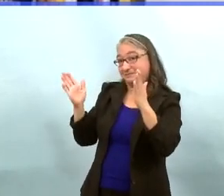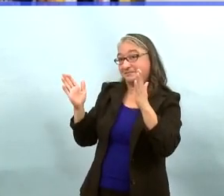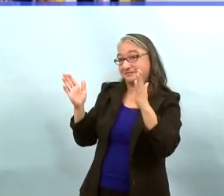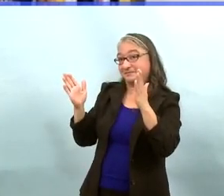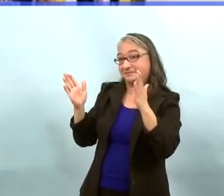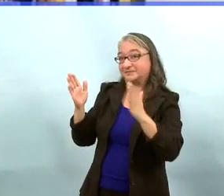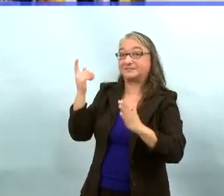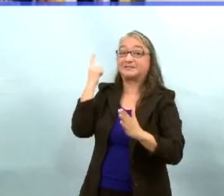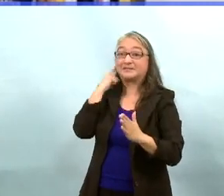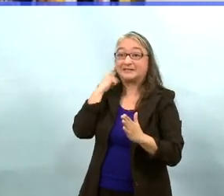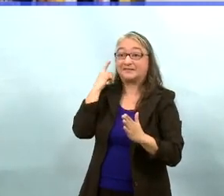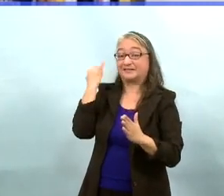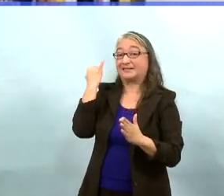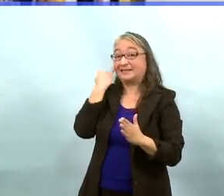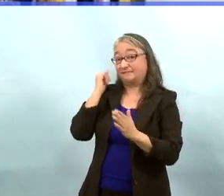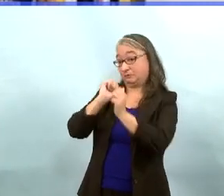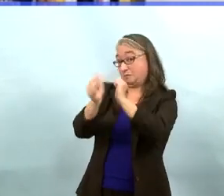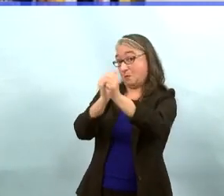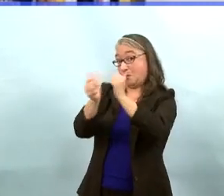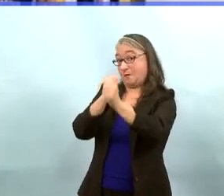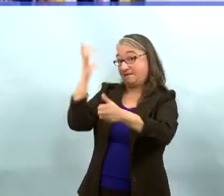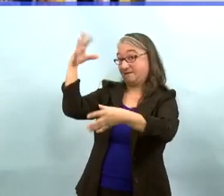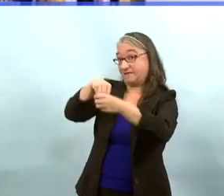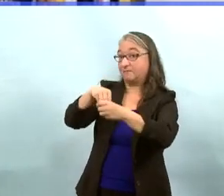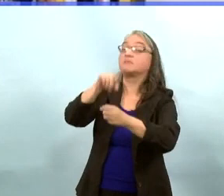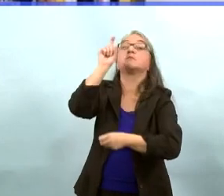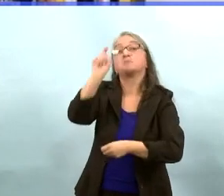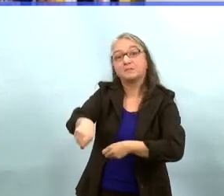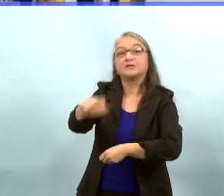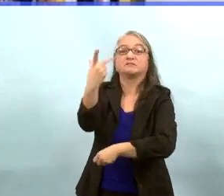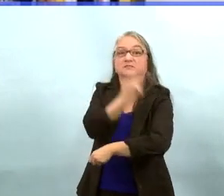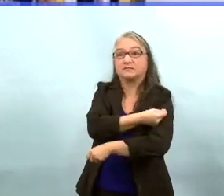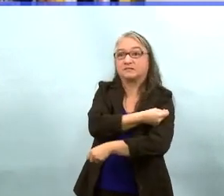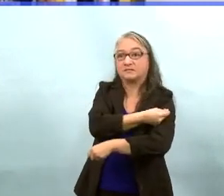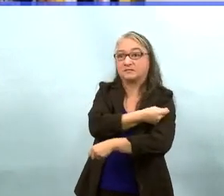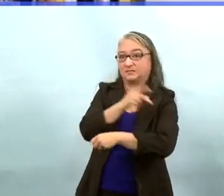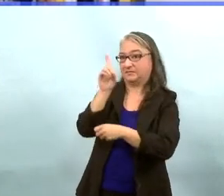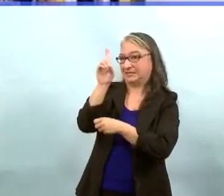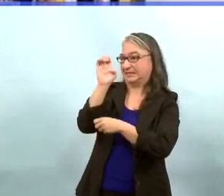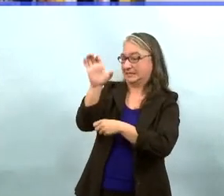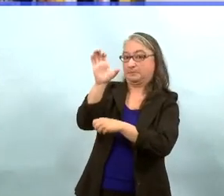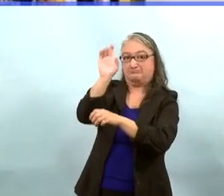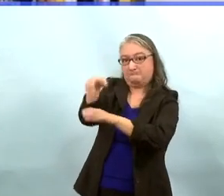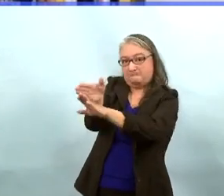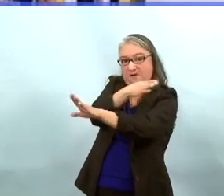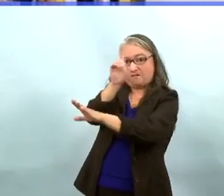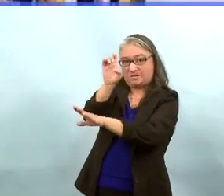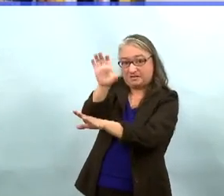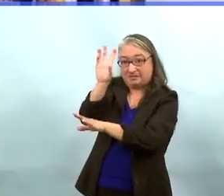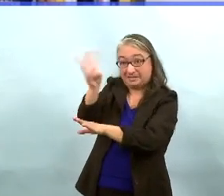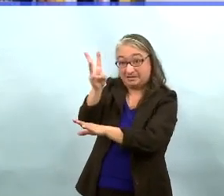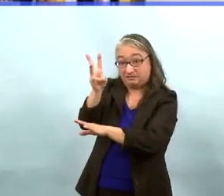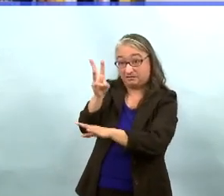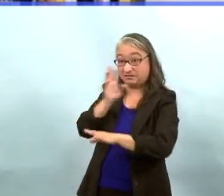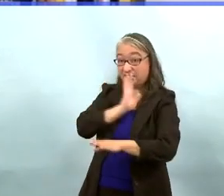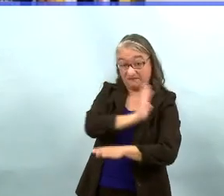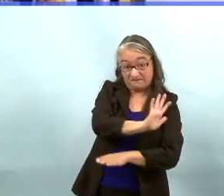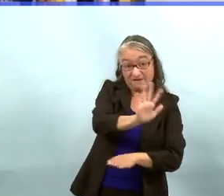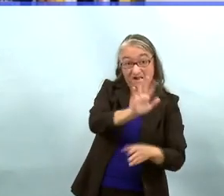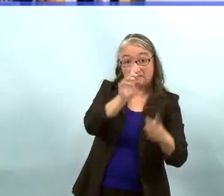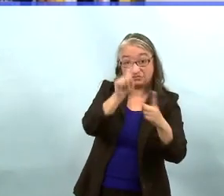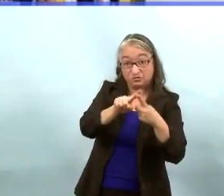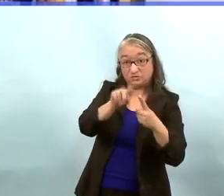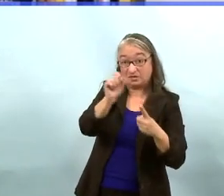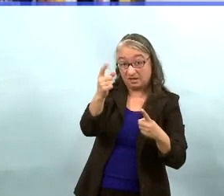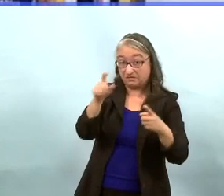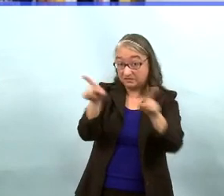y a une obligation s'ils veulent participer à certains sports. Donc, qu'est-ce que vous faites? Est-ce que vous avez des discussions au sujet de ce qui va se passer avec le groupe d'âge plus